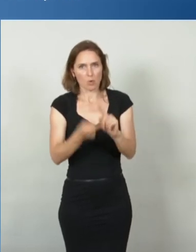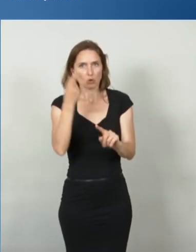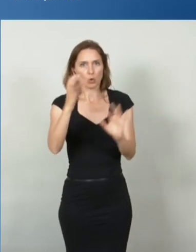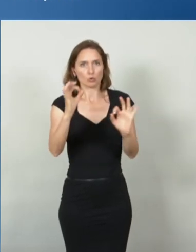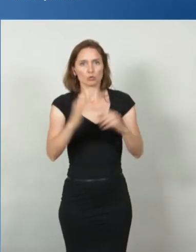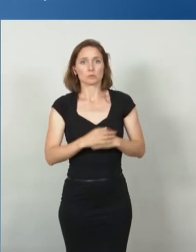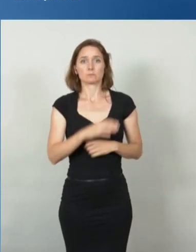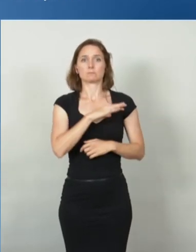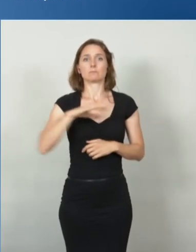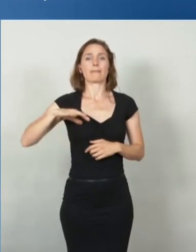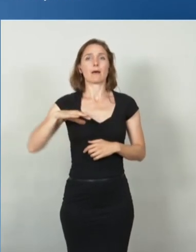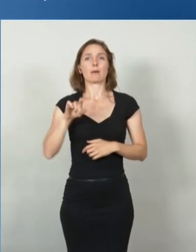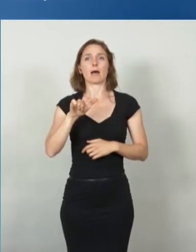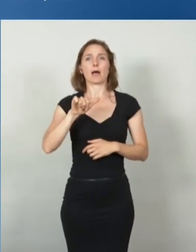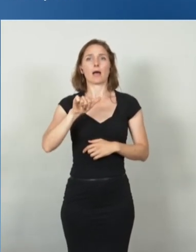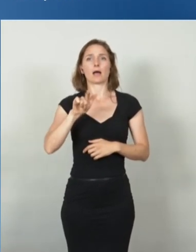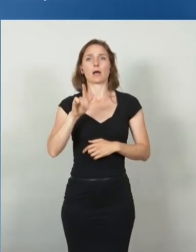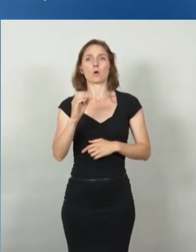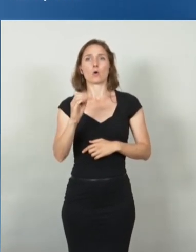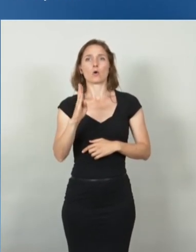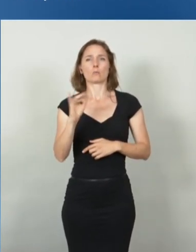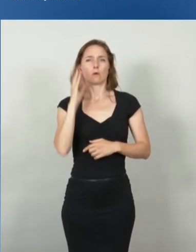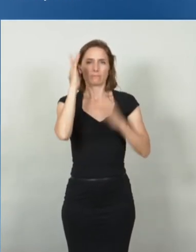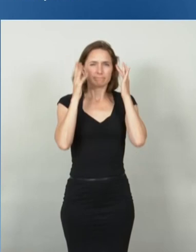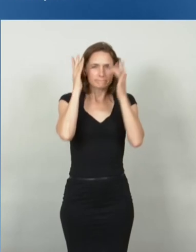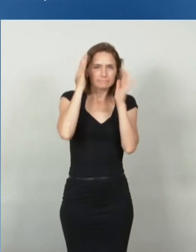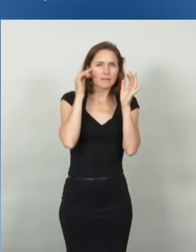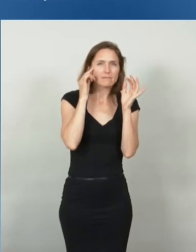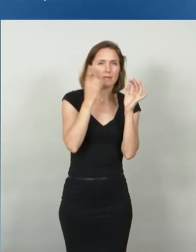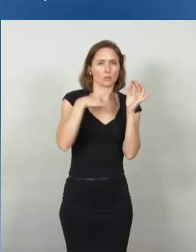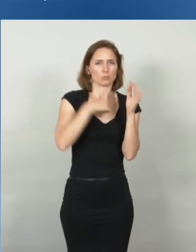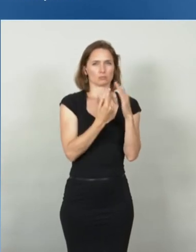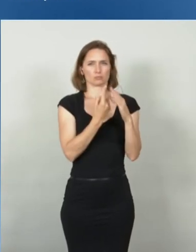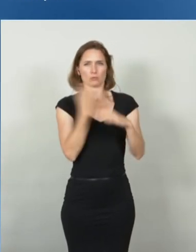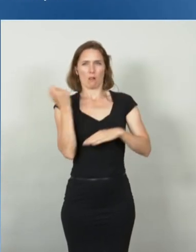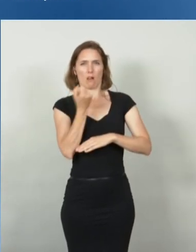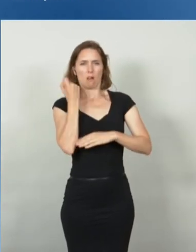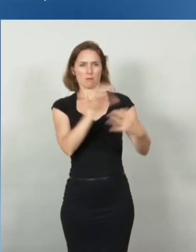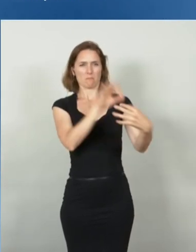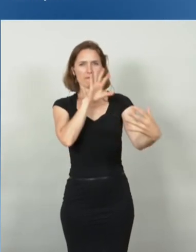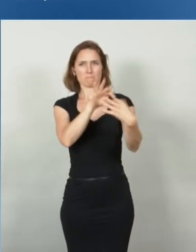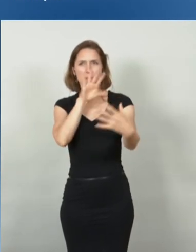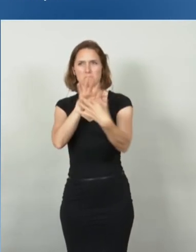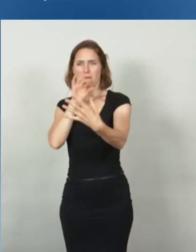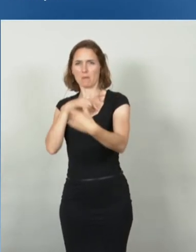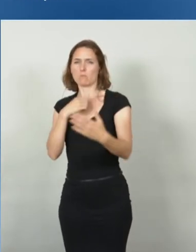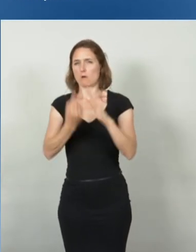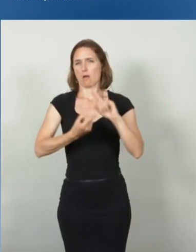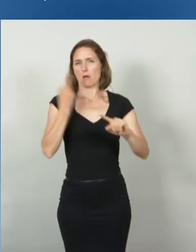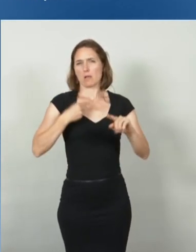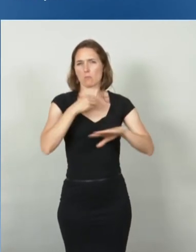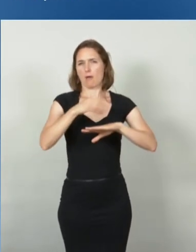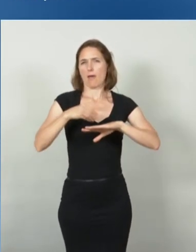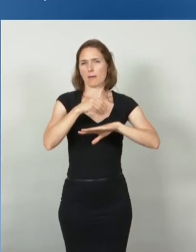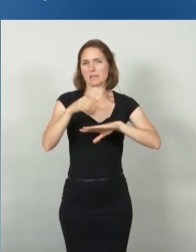s'inquiéter de notre isolement de nos liens avec d'autres collectivités je rappelle que j'étais présent en Arménie au mois d'avril avec la ville de Vienne